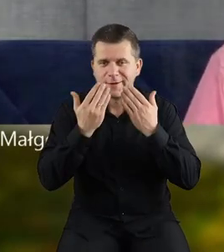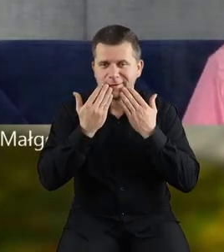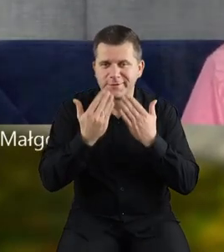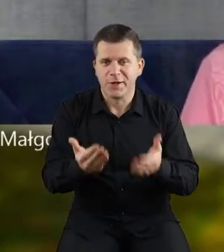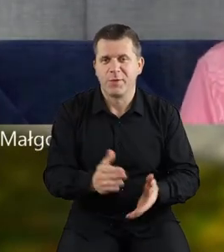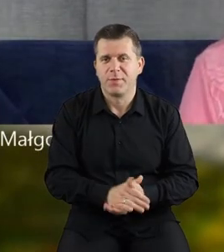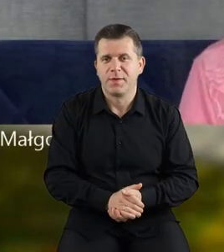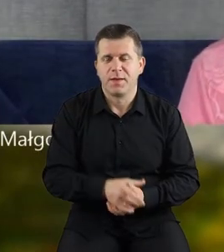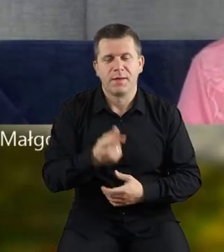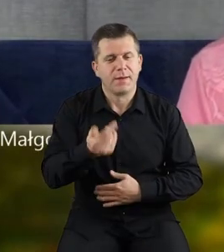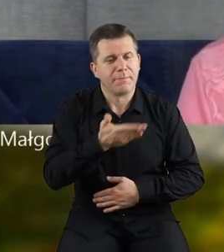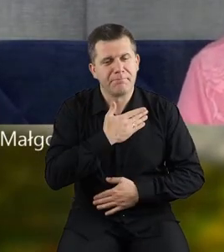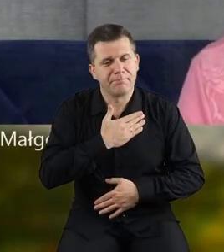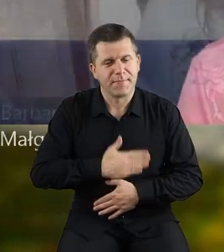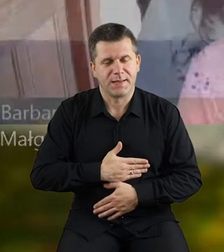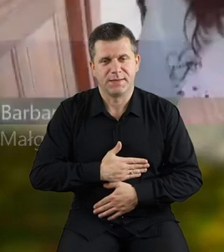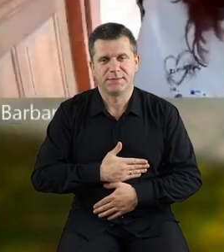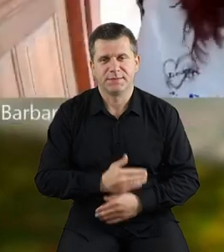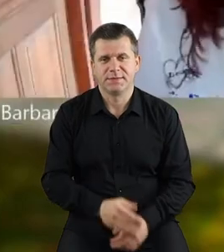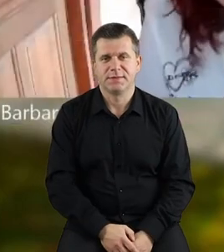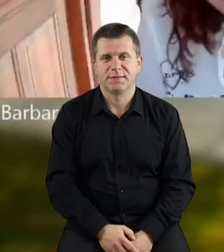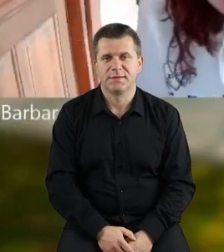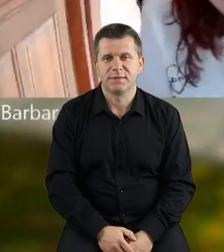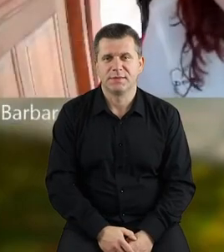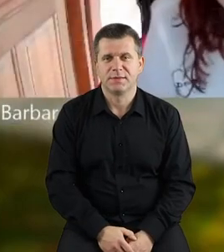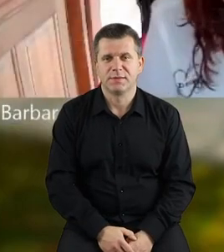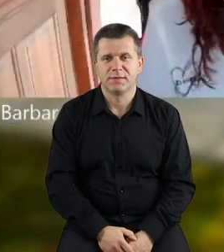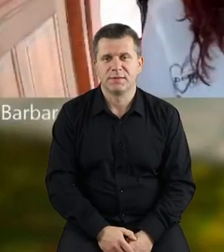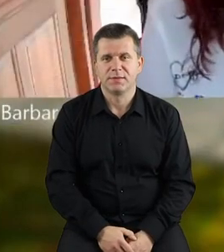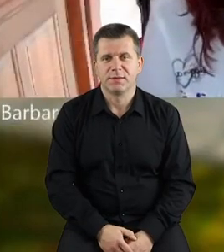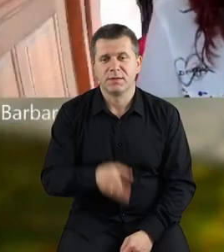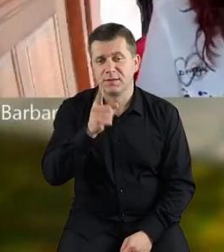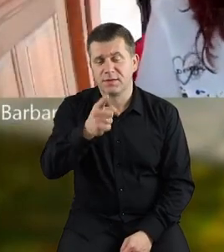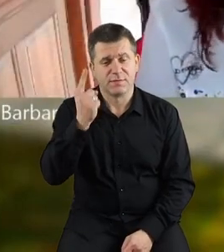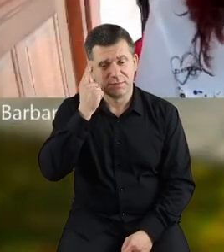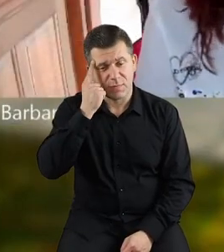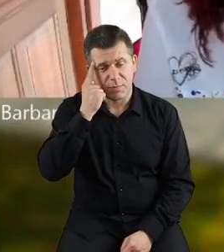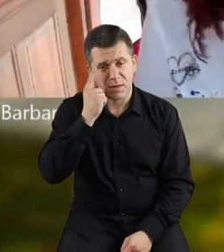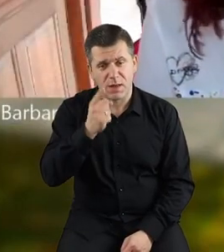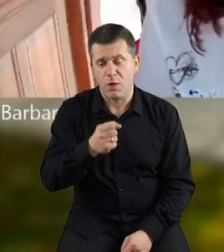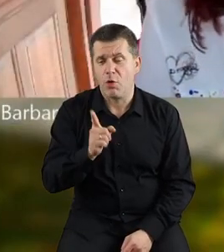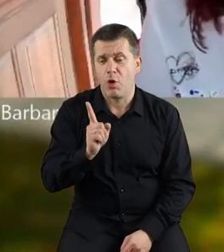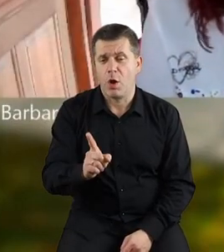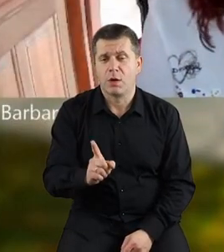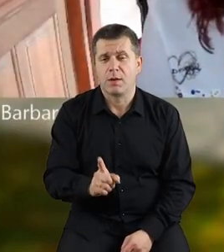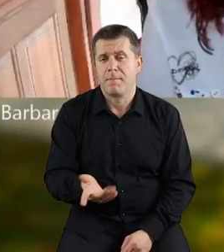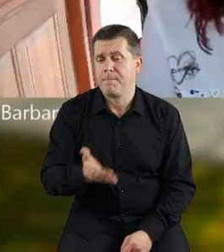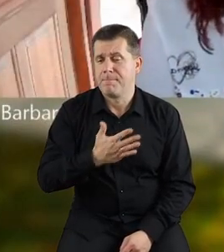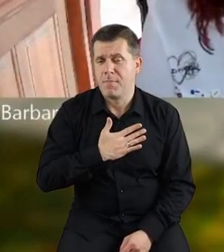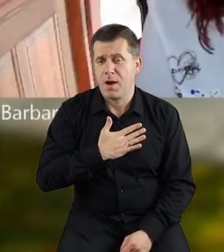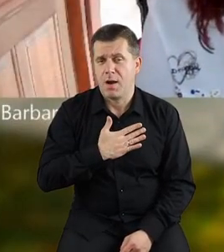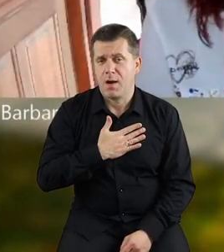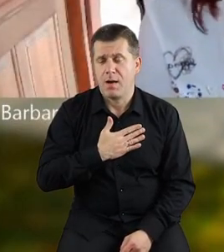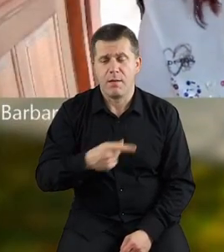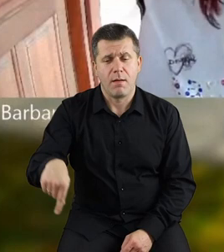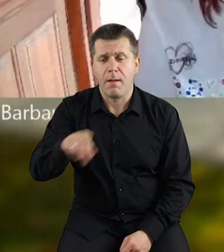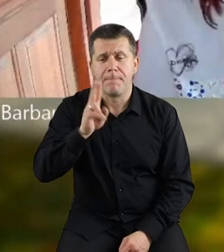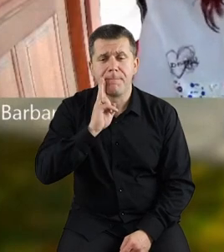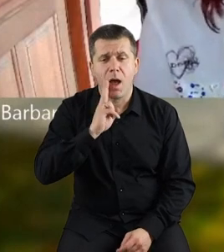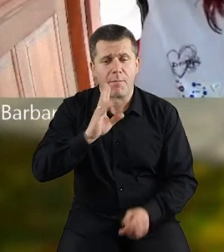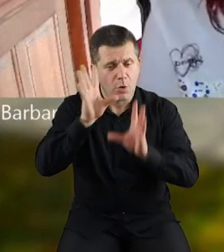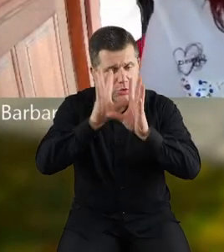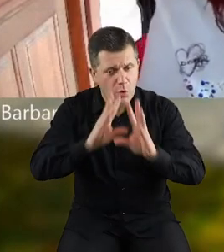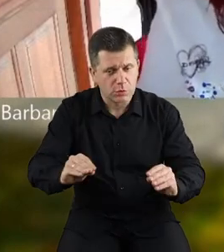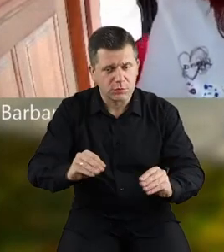Ojej, bardzo dziękuję. To chyba najmniejsze, co pojawił. Wspominałaś o tym, że mamy doceniają